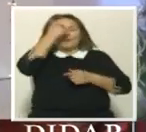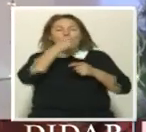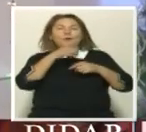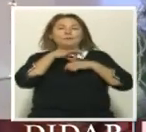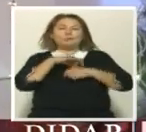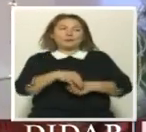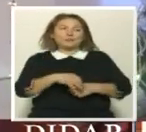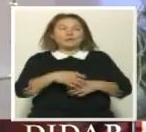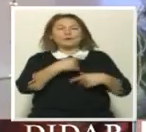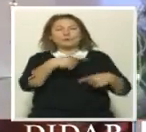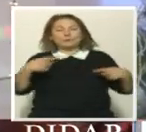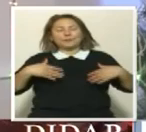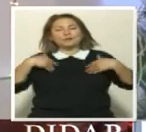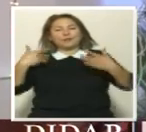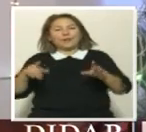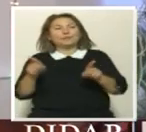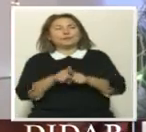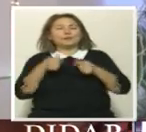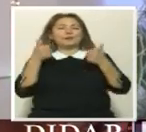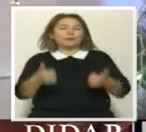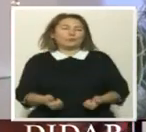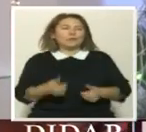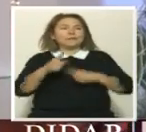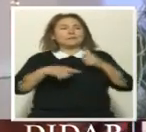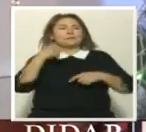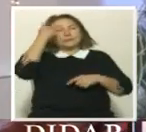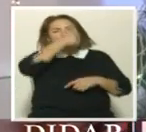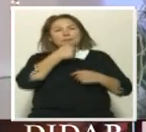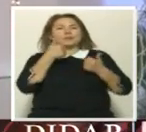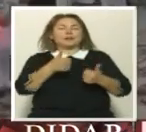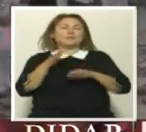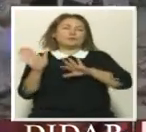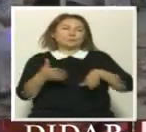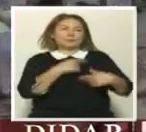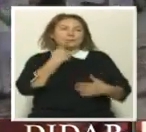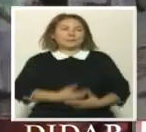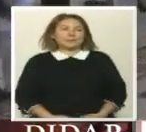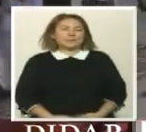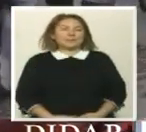басқа жақсы тілектер тілеймін. Осы келесі жылда осындай жақсы болып өтсін.